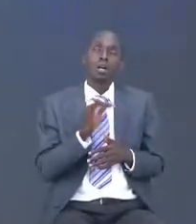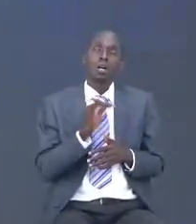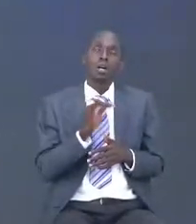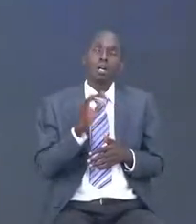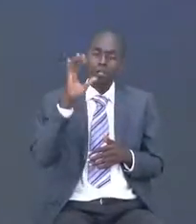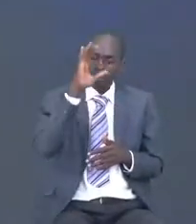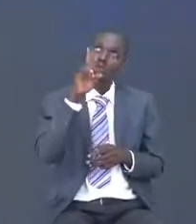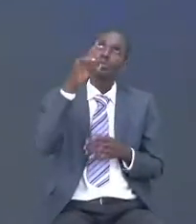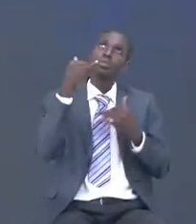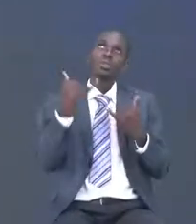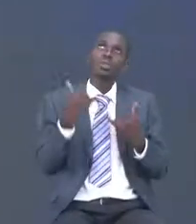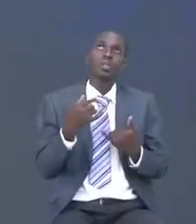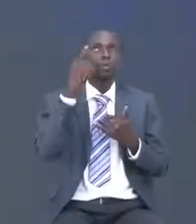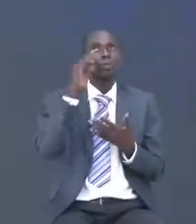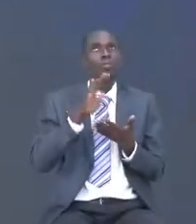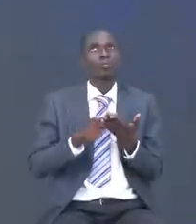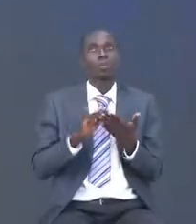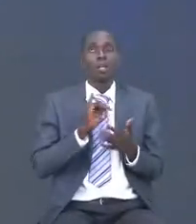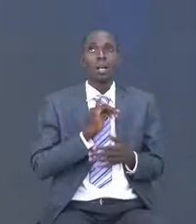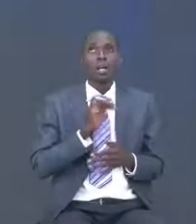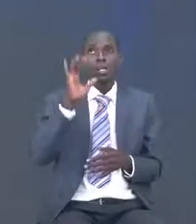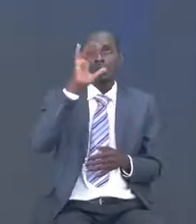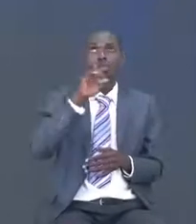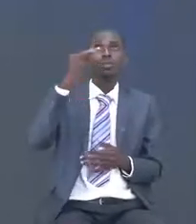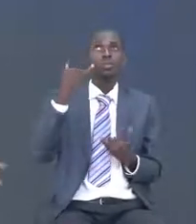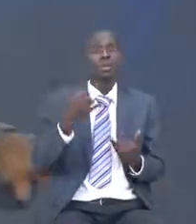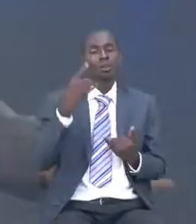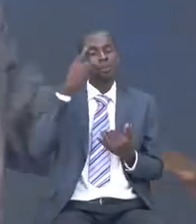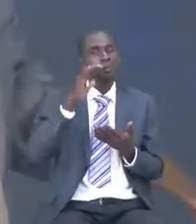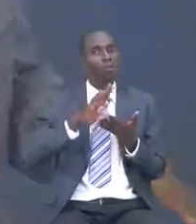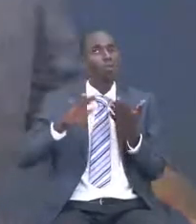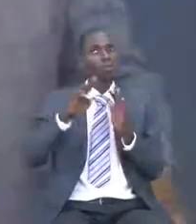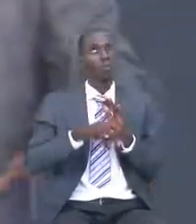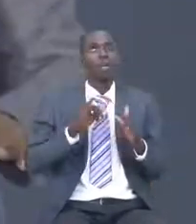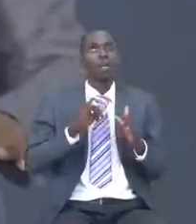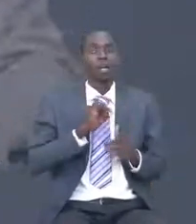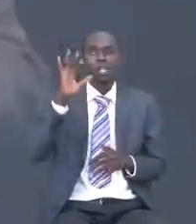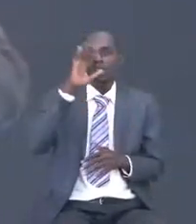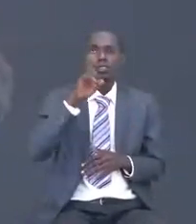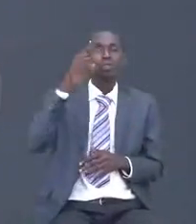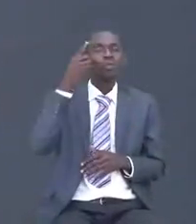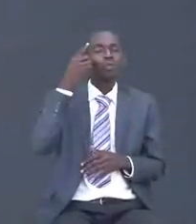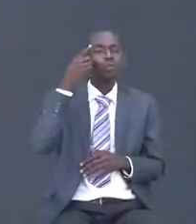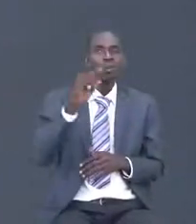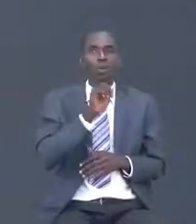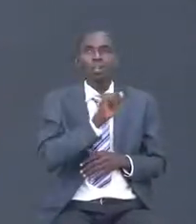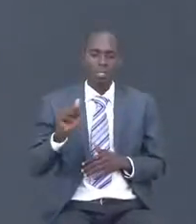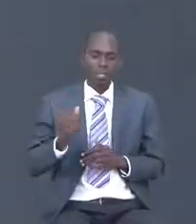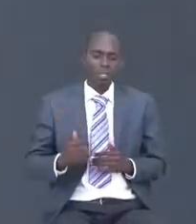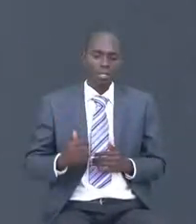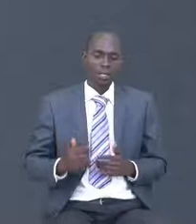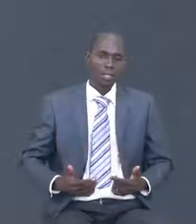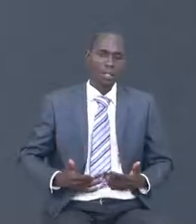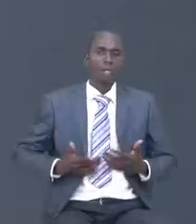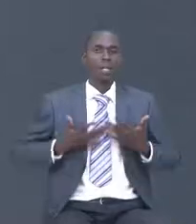dis, Seigneur, je te cherche maintenant pour le pardon. Je te cherche maintenant pour la rémission de